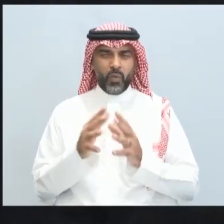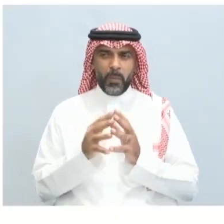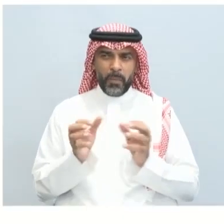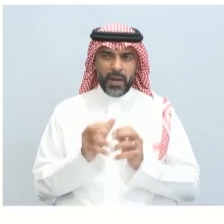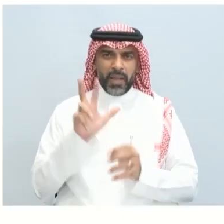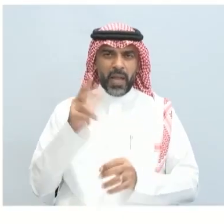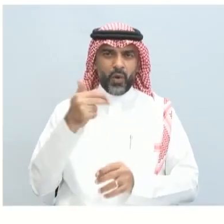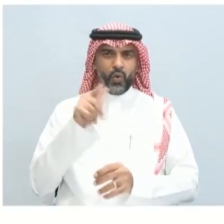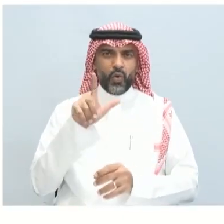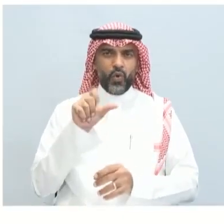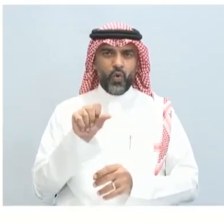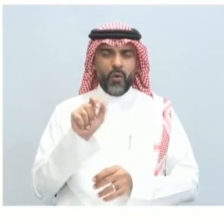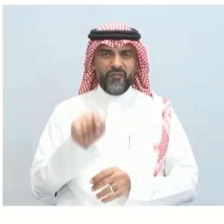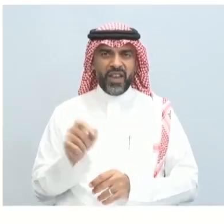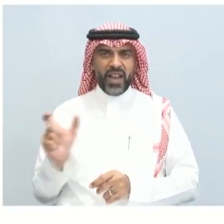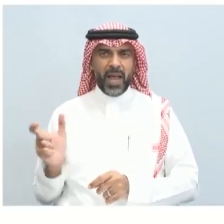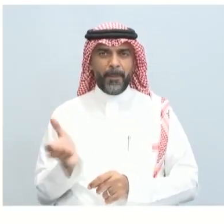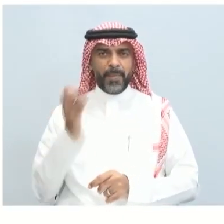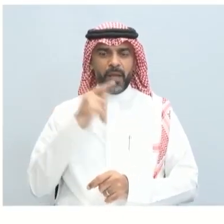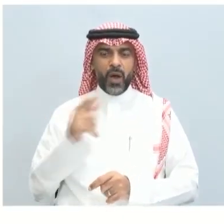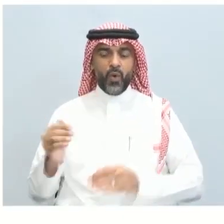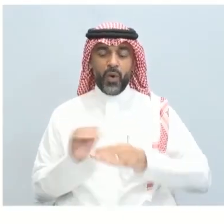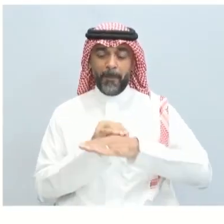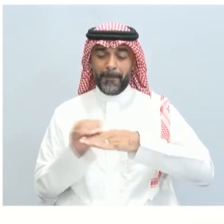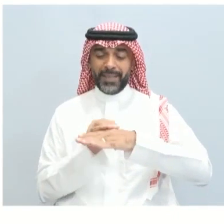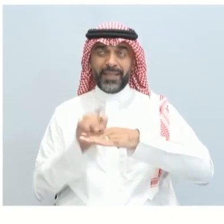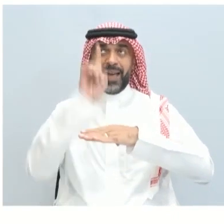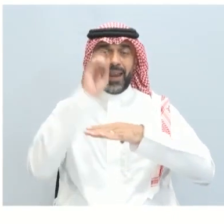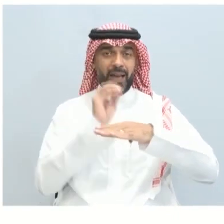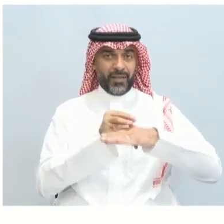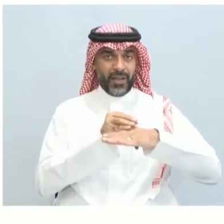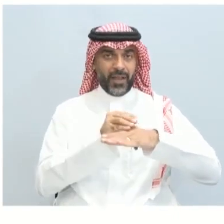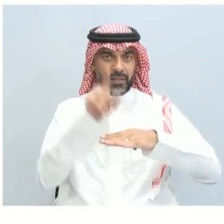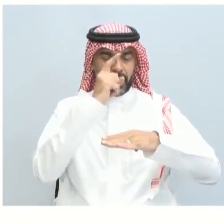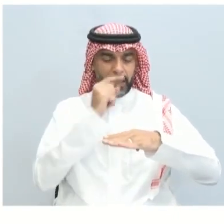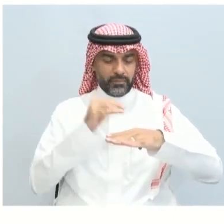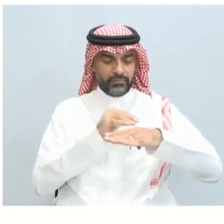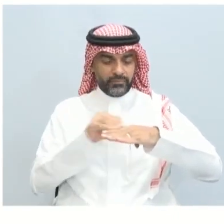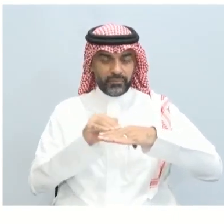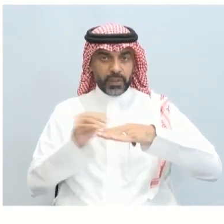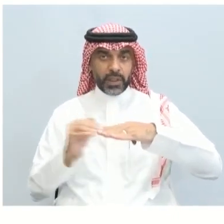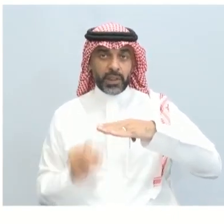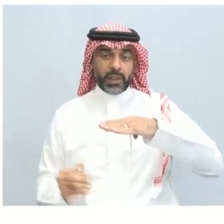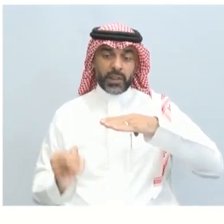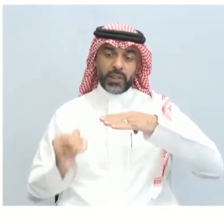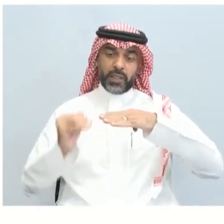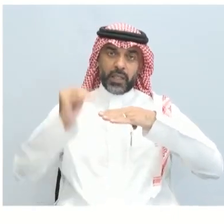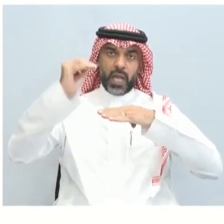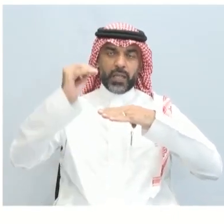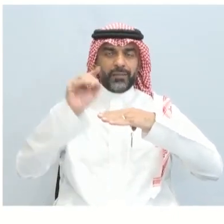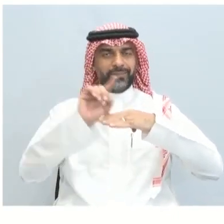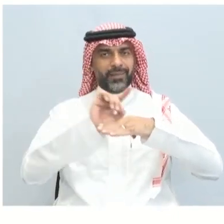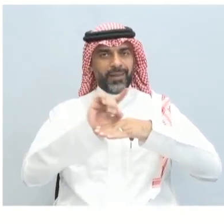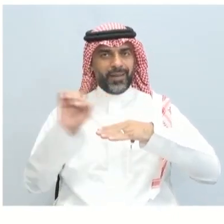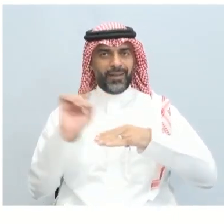في الانبياء هو رفعهم فوق منزلتهم التي انزلهم الله اياها اذا نعرف انهم افضل الخلق على